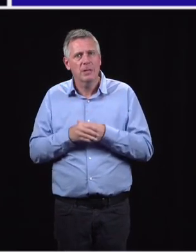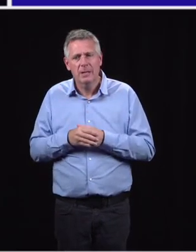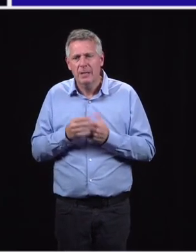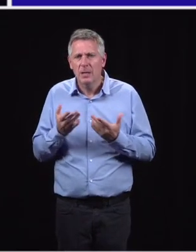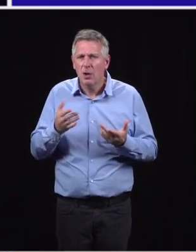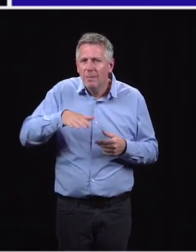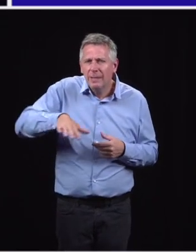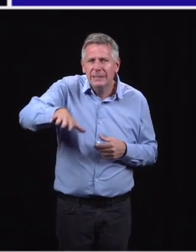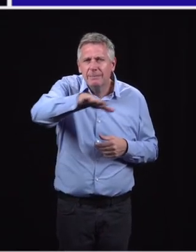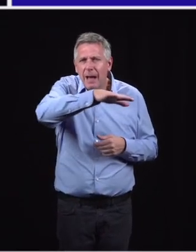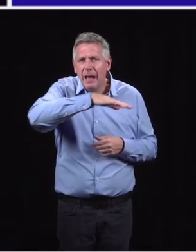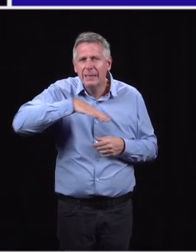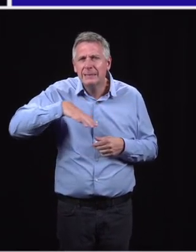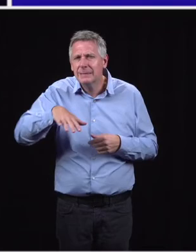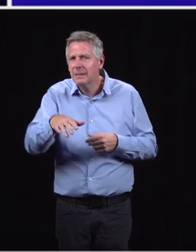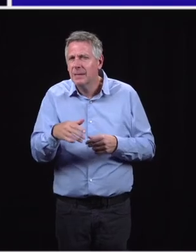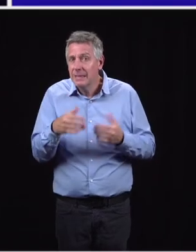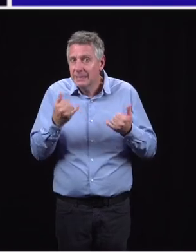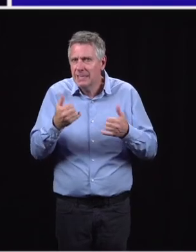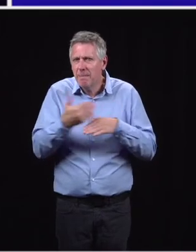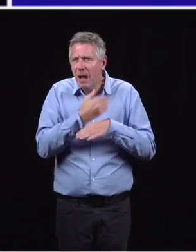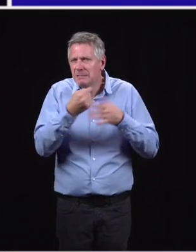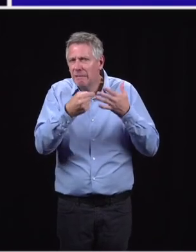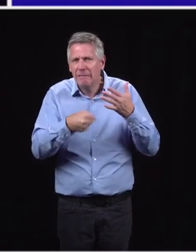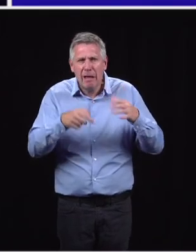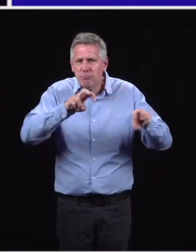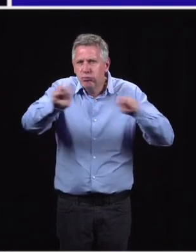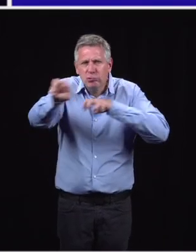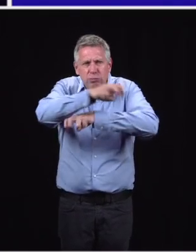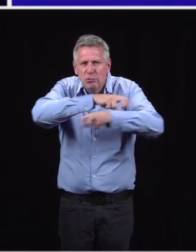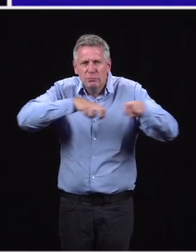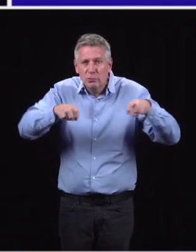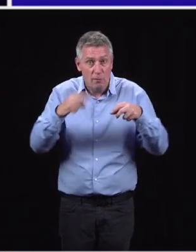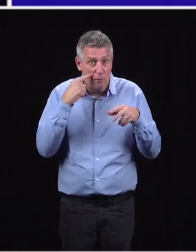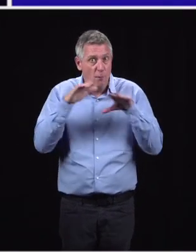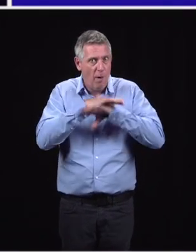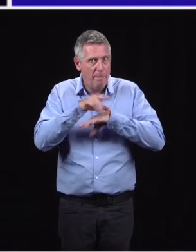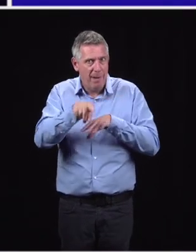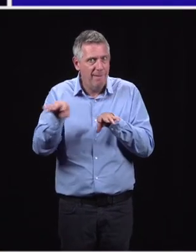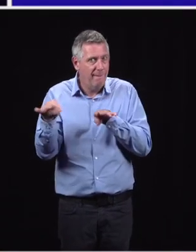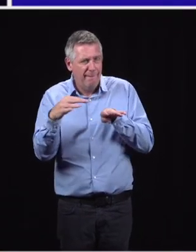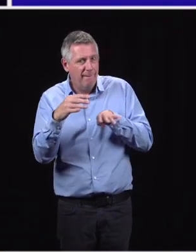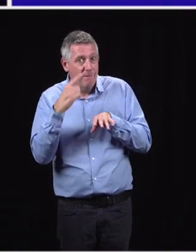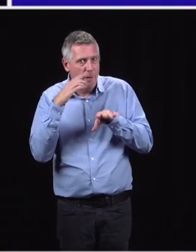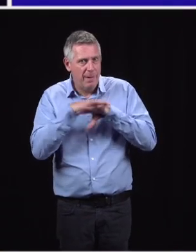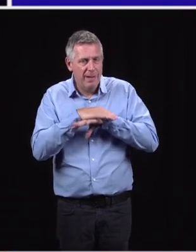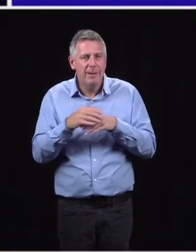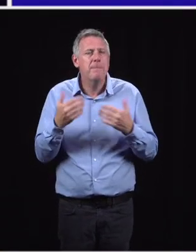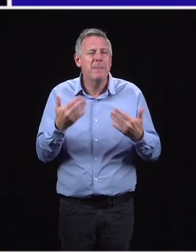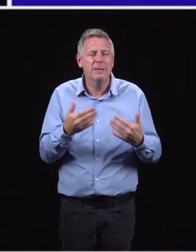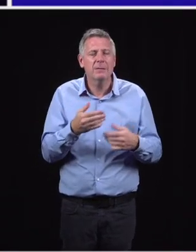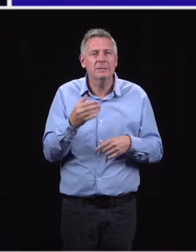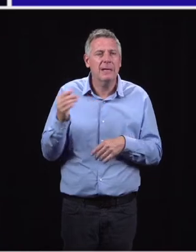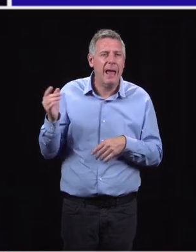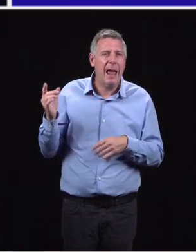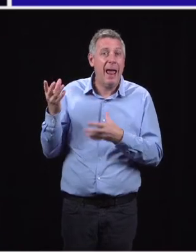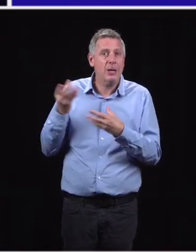vous ne voyez pas mais il se passe plein de choses ici ça bouge énormément je vous propose tout de suite tiens d'accordir